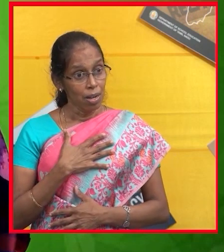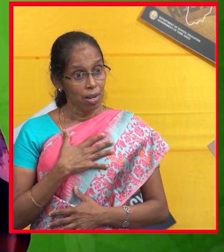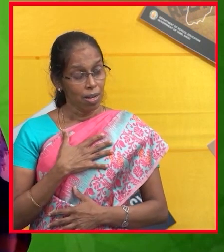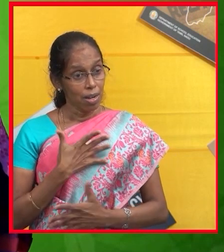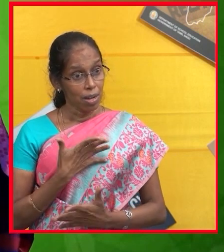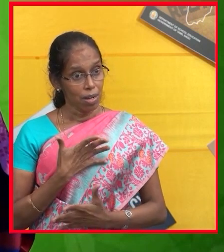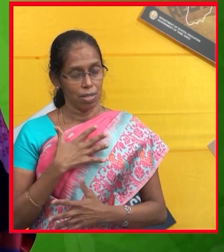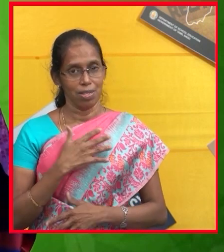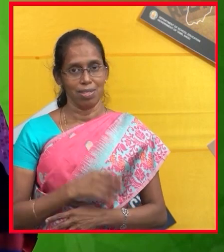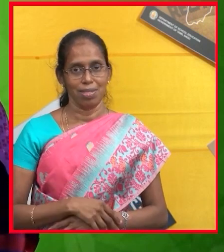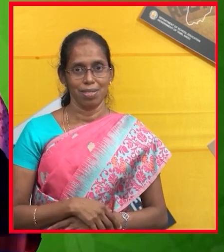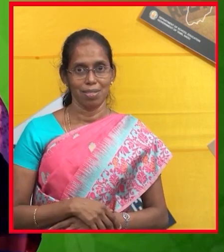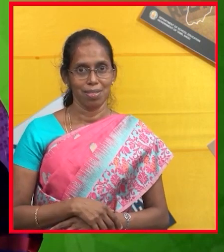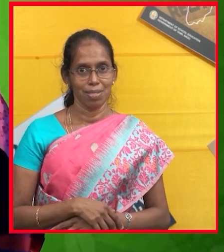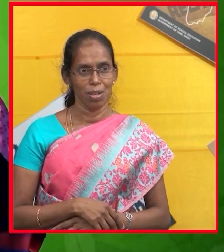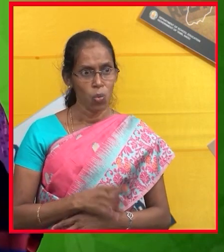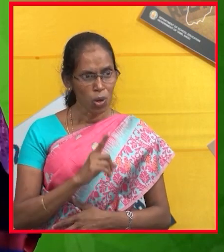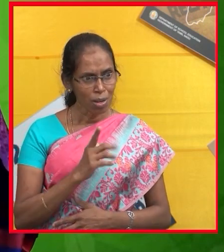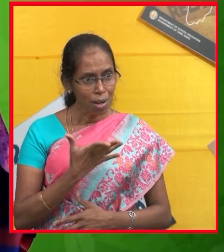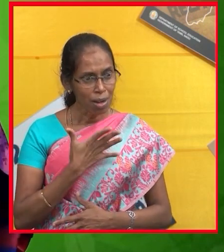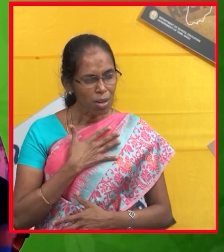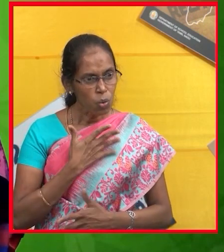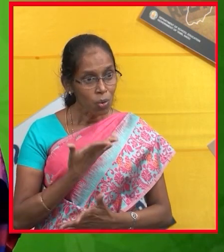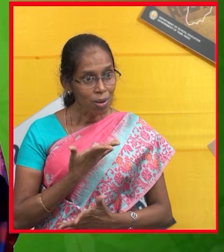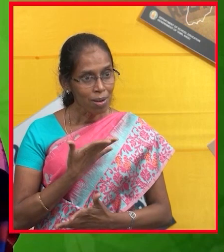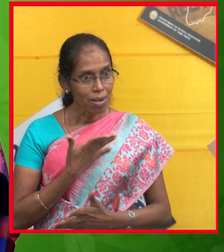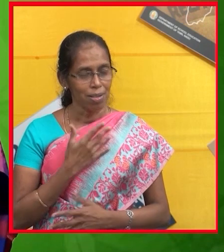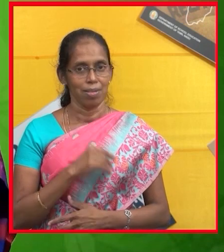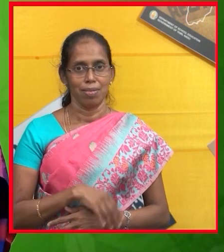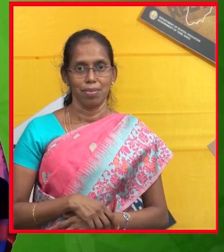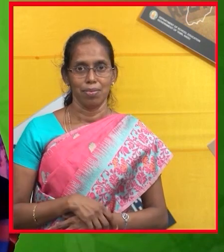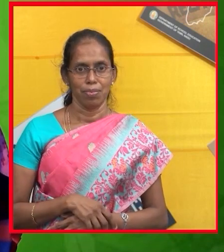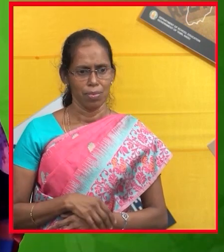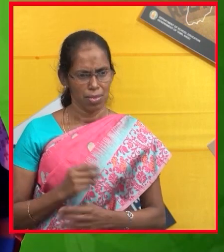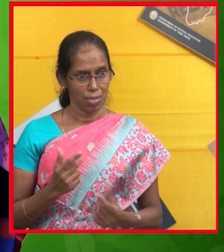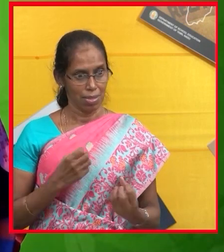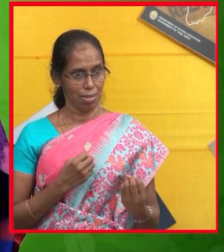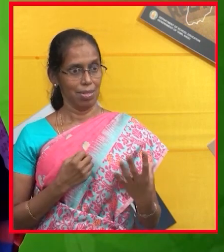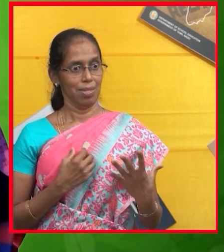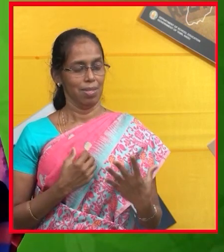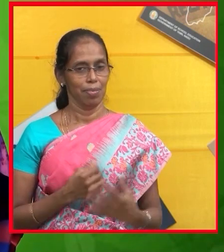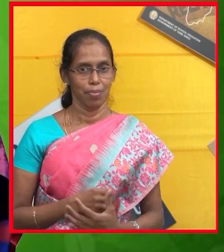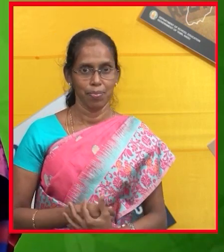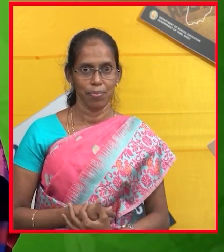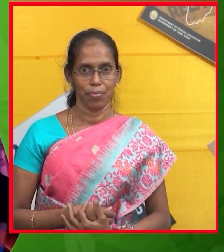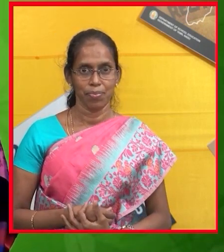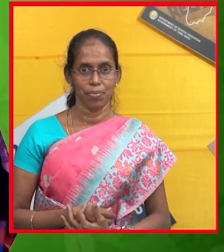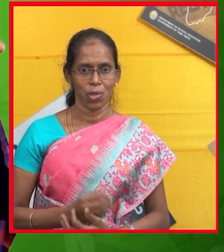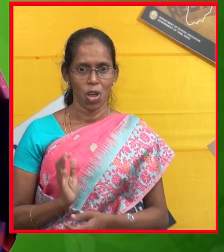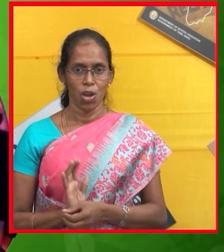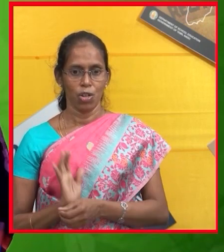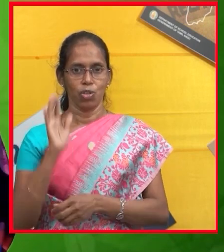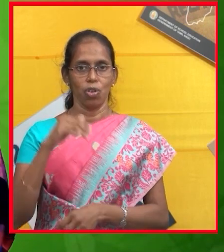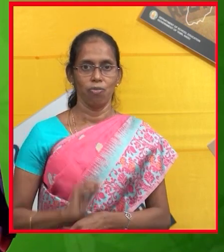அப்படியே ஆச்சரியத்தில் பிரமிச்சு போய் வாயடைச்சு போய் நிற்கிறது. ஆஸ்ட்ரக் அப்படின்னாக்க அடுத்தது என்ன சொல்கிறாங்க பாருங்கள்.